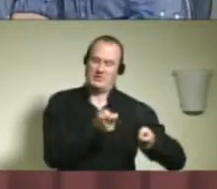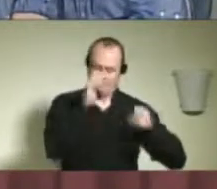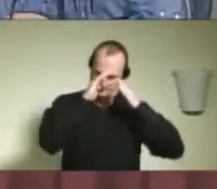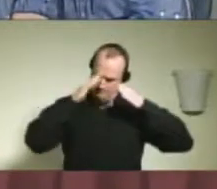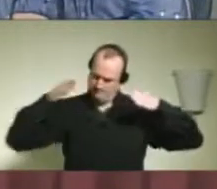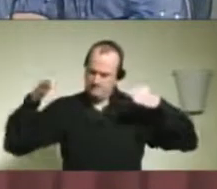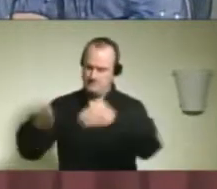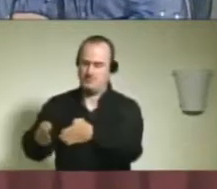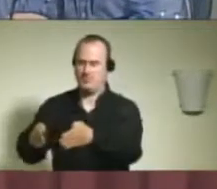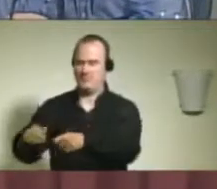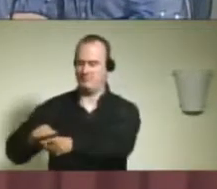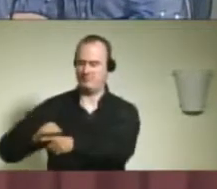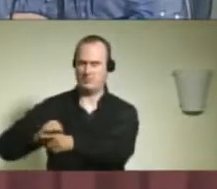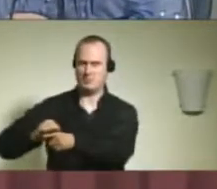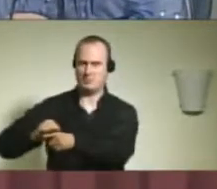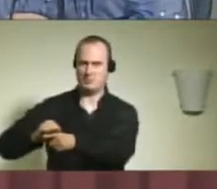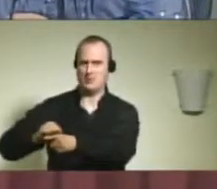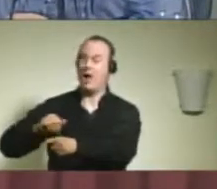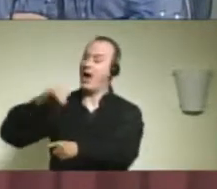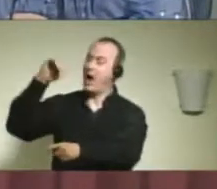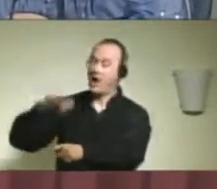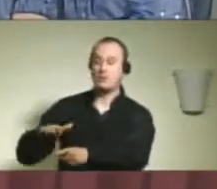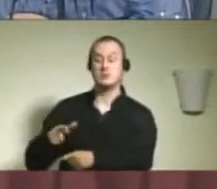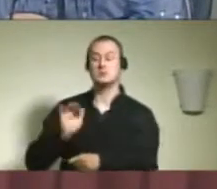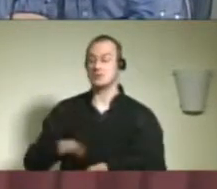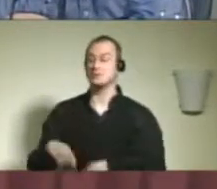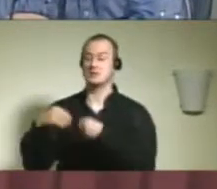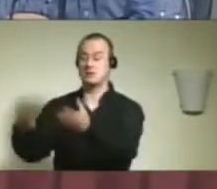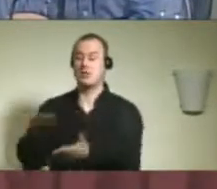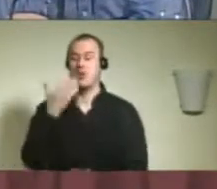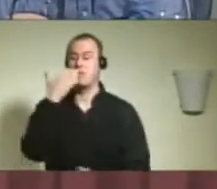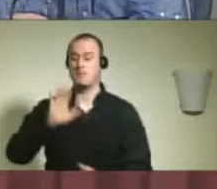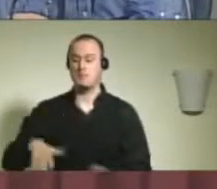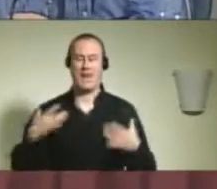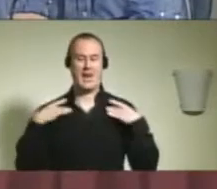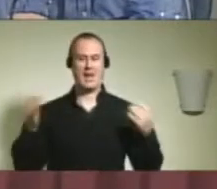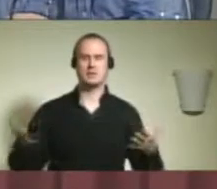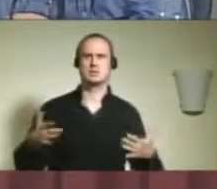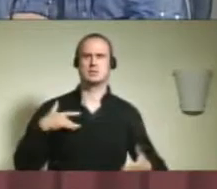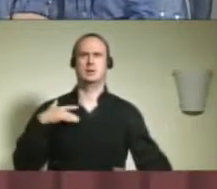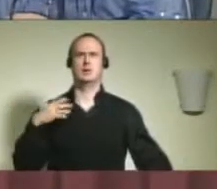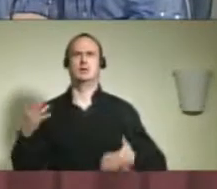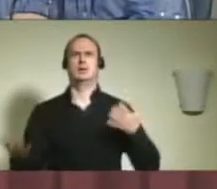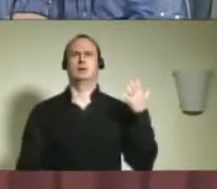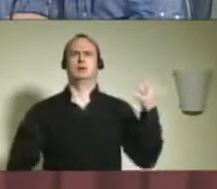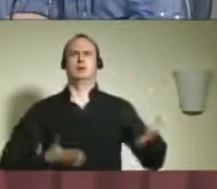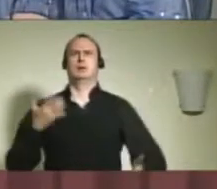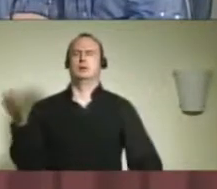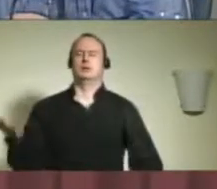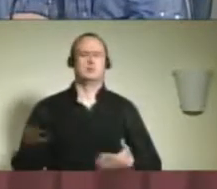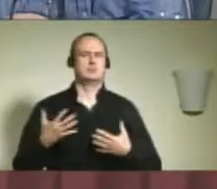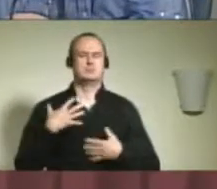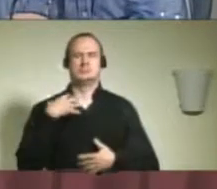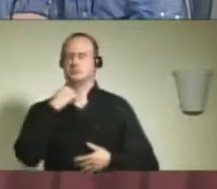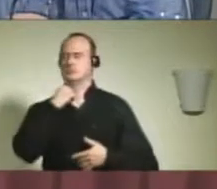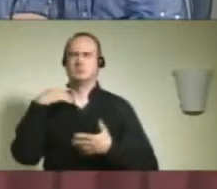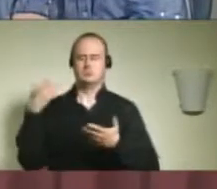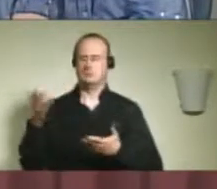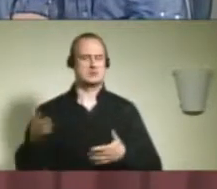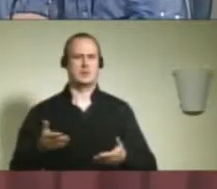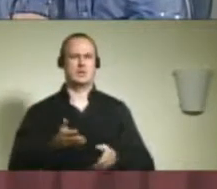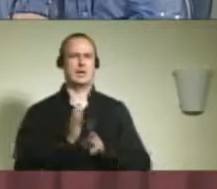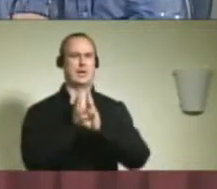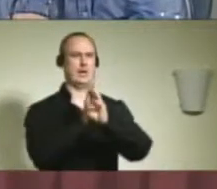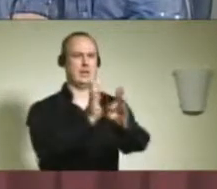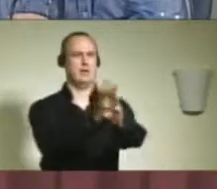ça peut vraiment causer du mal-être au postier qui devient commercial s'il n'est pas à l'aise pour proposer ses produits aux clients.